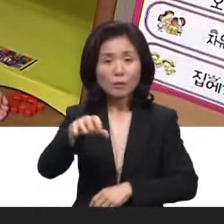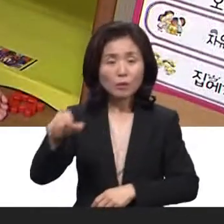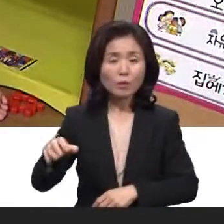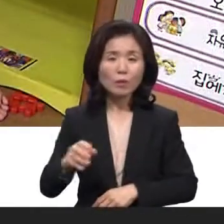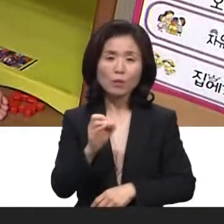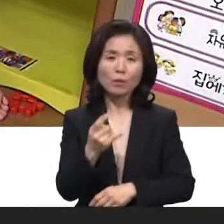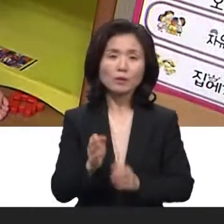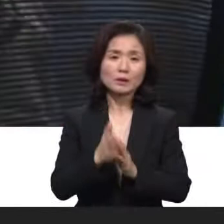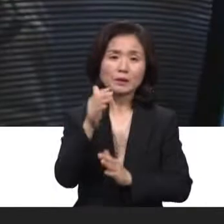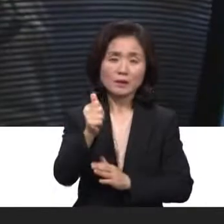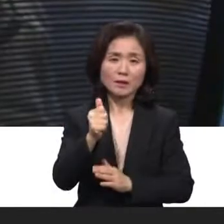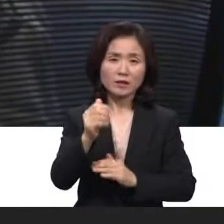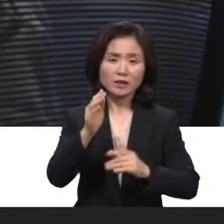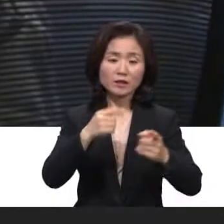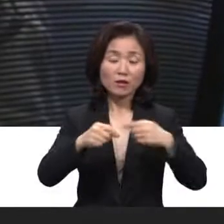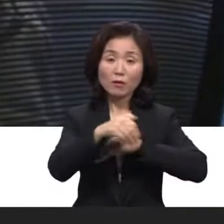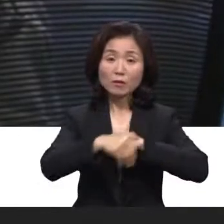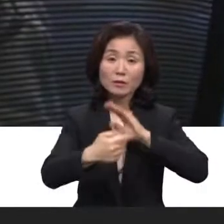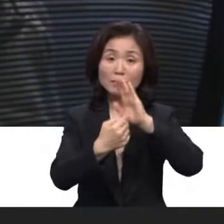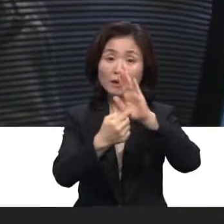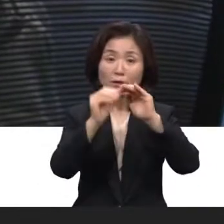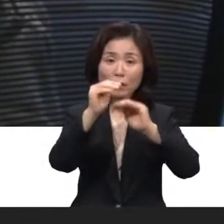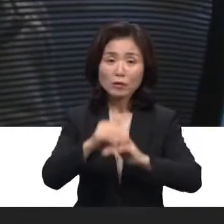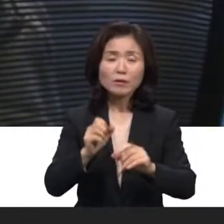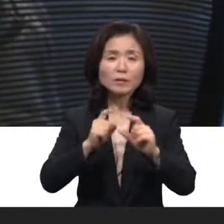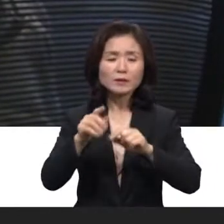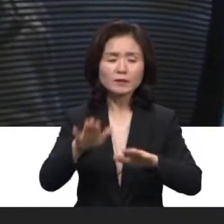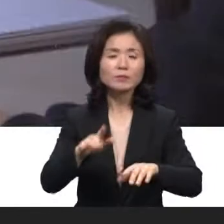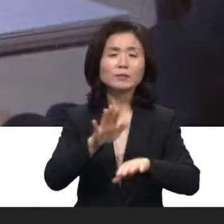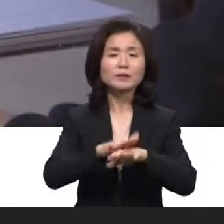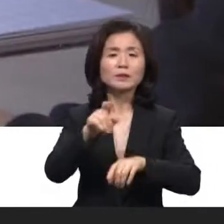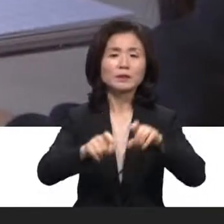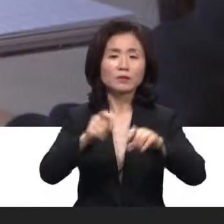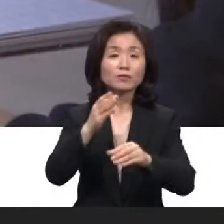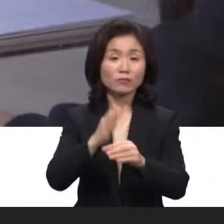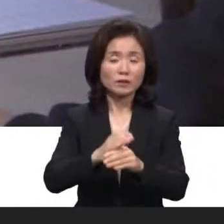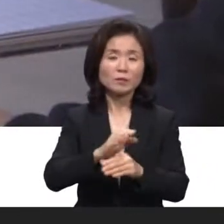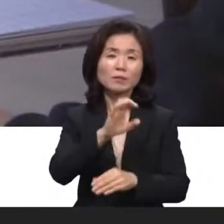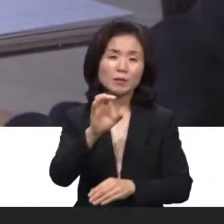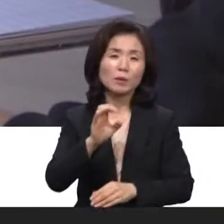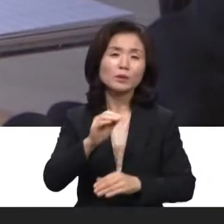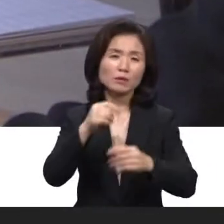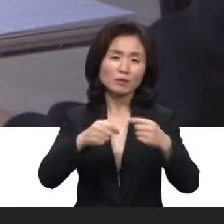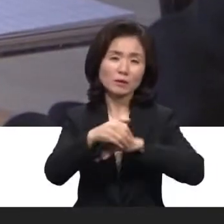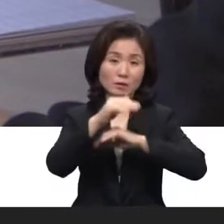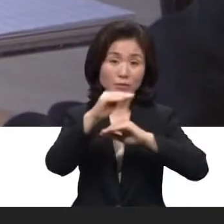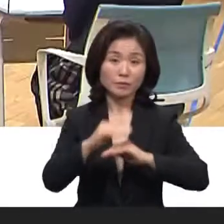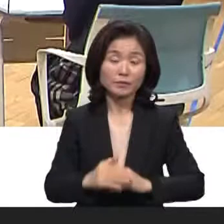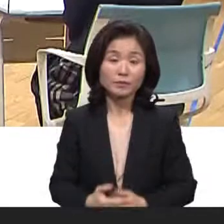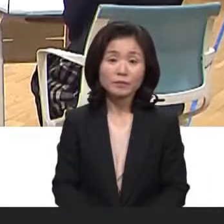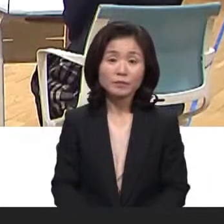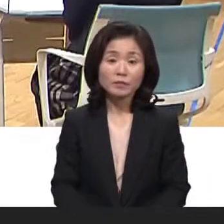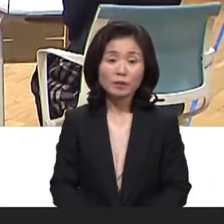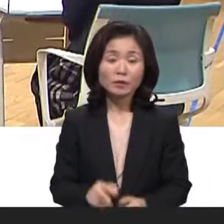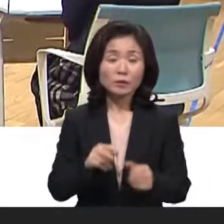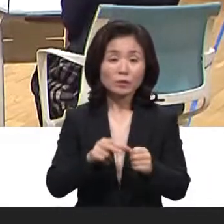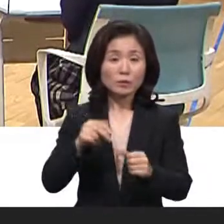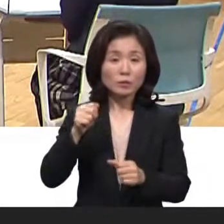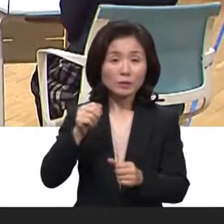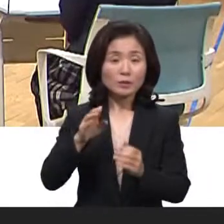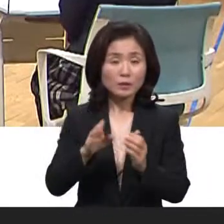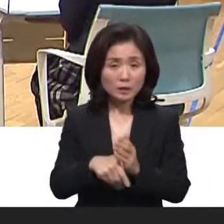시장에 내놓은 정책은 대부분 이미 시행되고 있는 정책을 반복한 수준에 그쳤기 때문입니다 호보 시저의